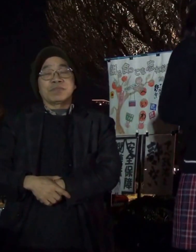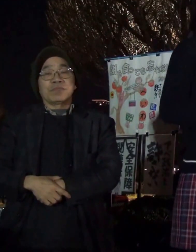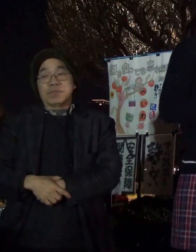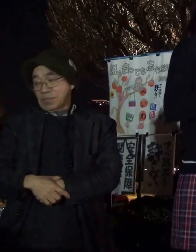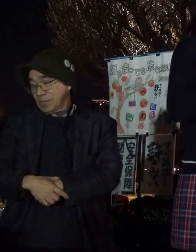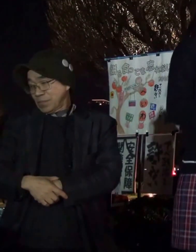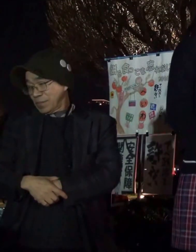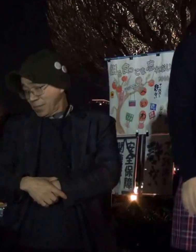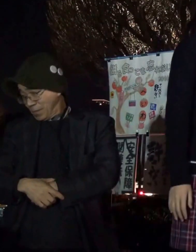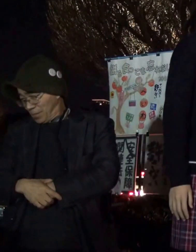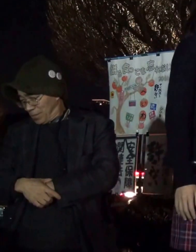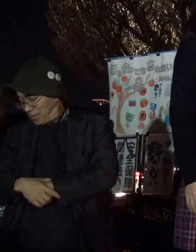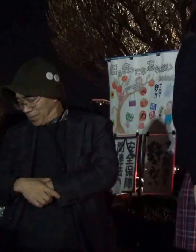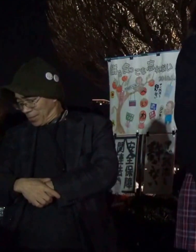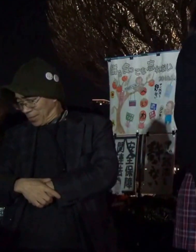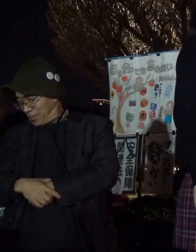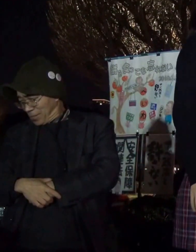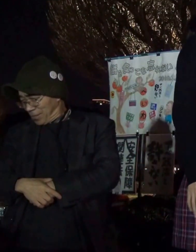はい、アカペラで、 アカペラで